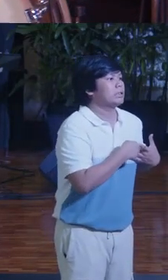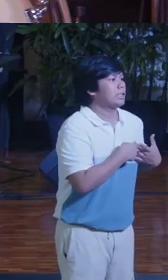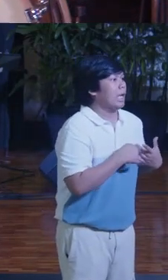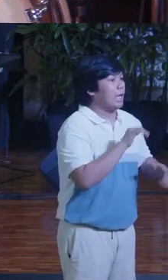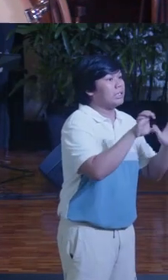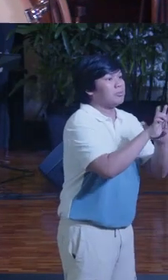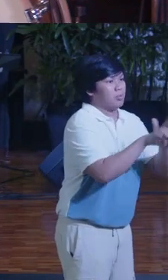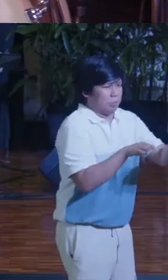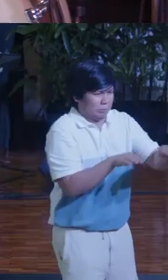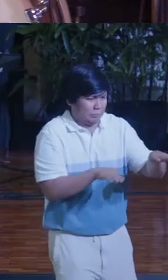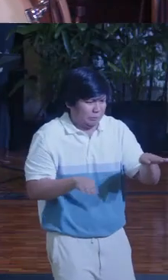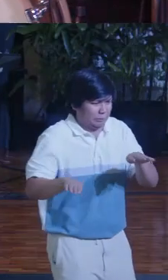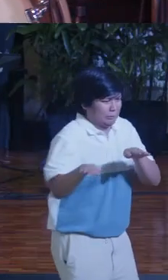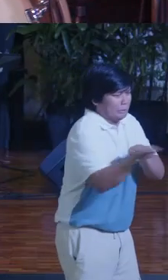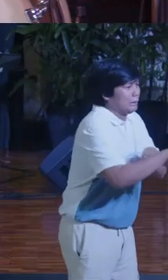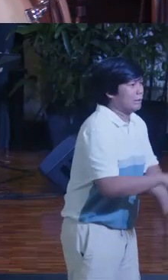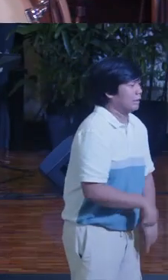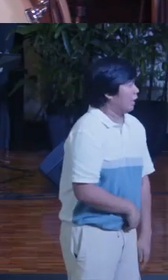tas,